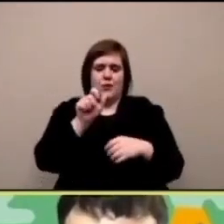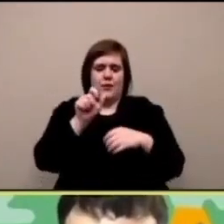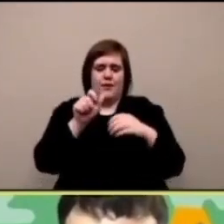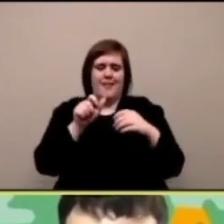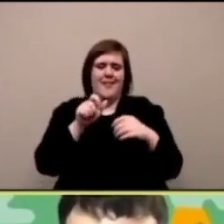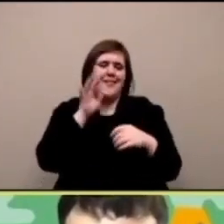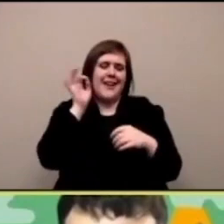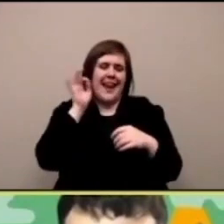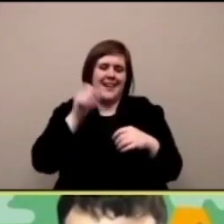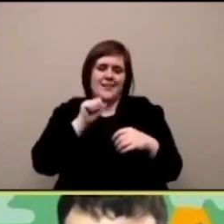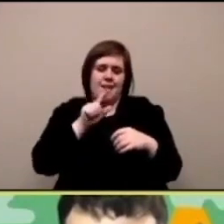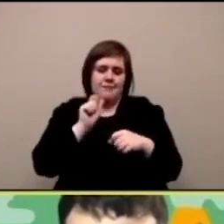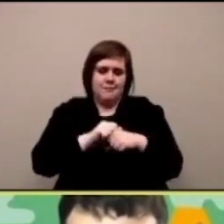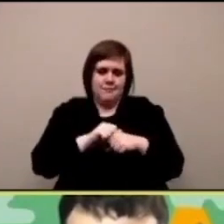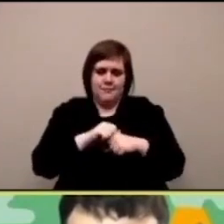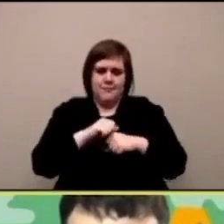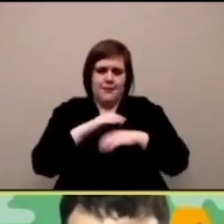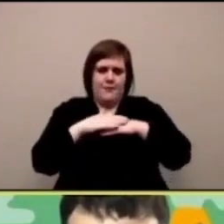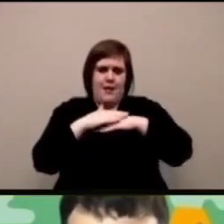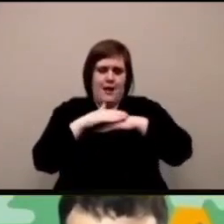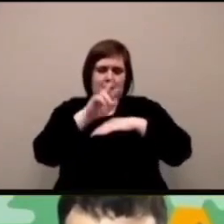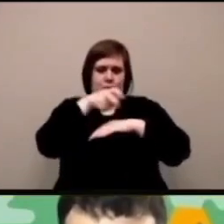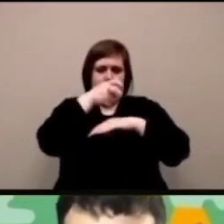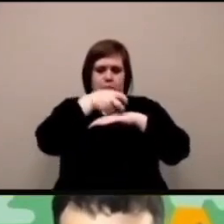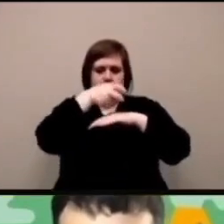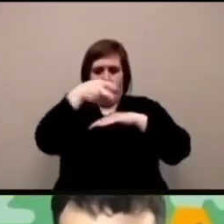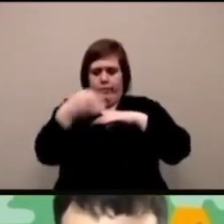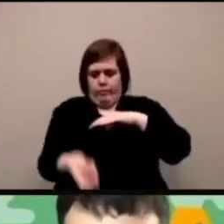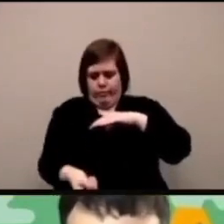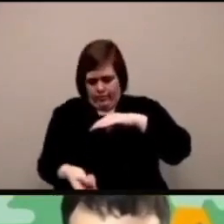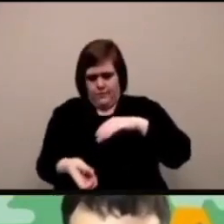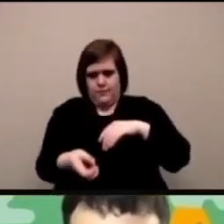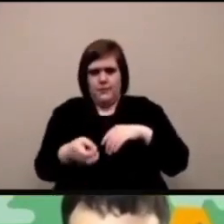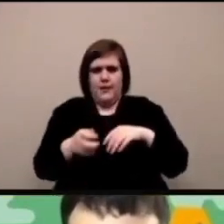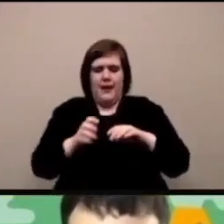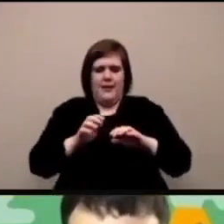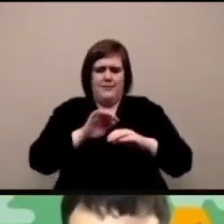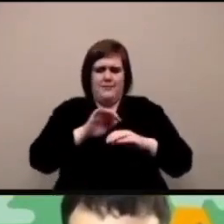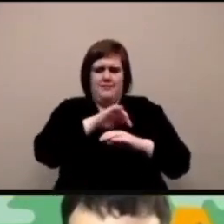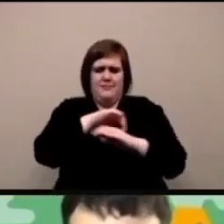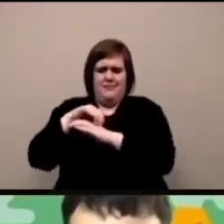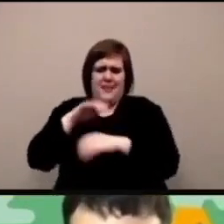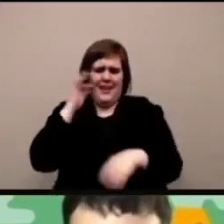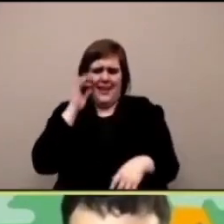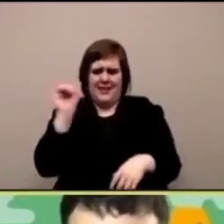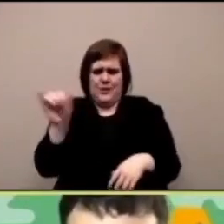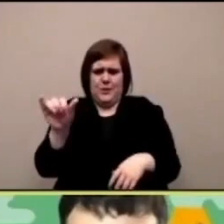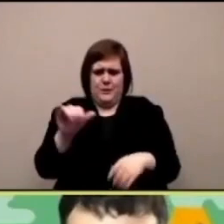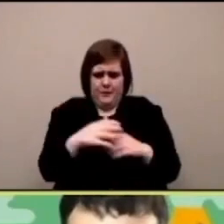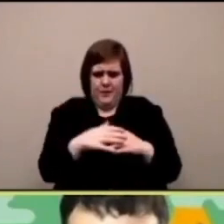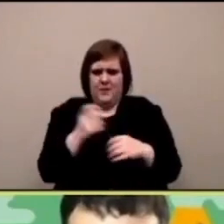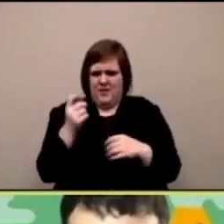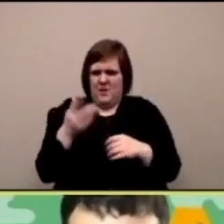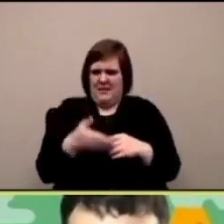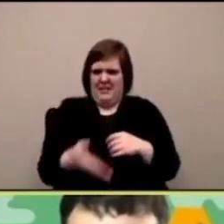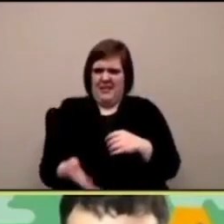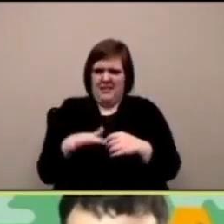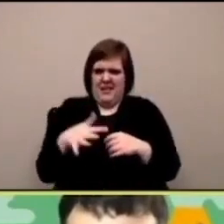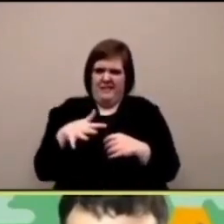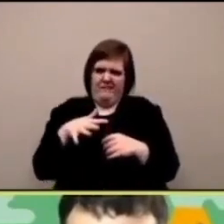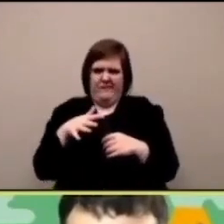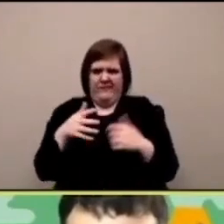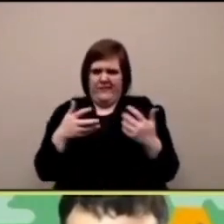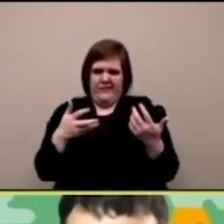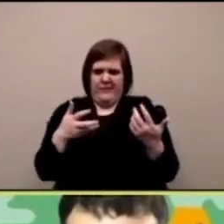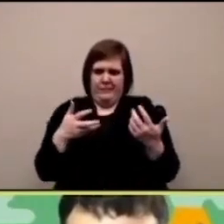ますはいでは続けましょうこちらの2つのイメージの物理学的な